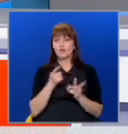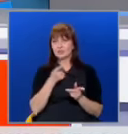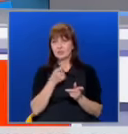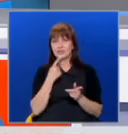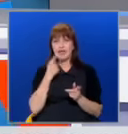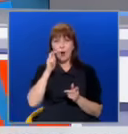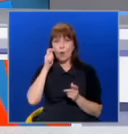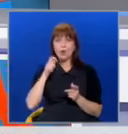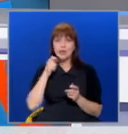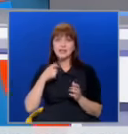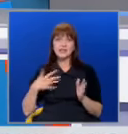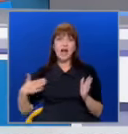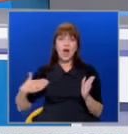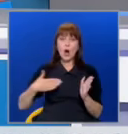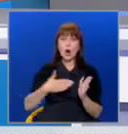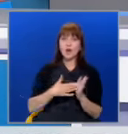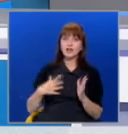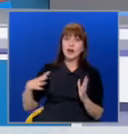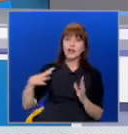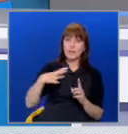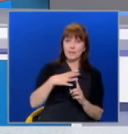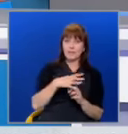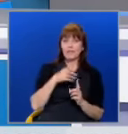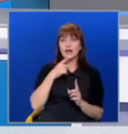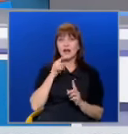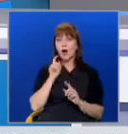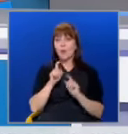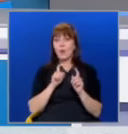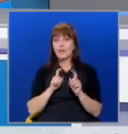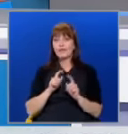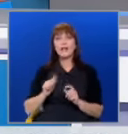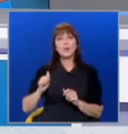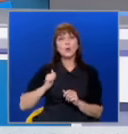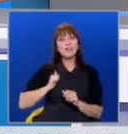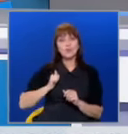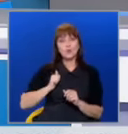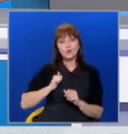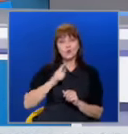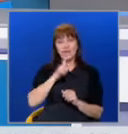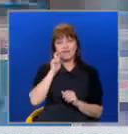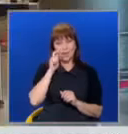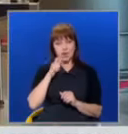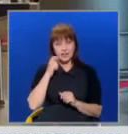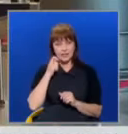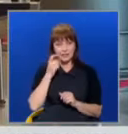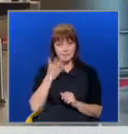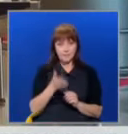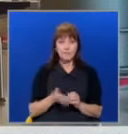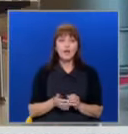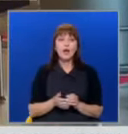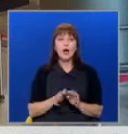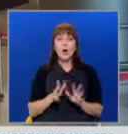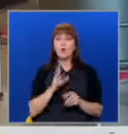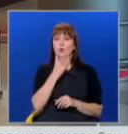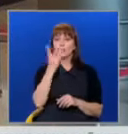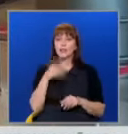за украинската контраофанзива, коментират от Съвета за национална сигурност и отбрана в украинската столица. Около